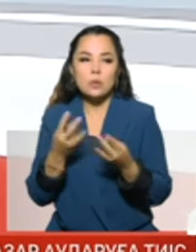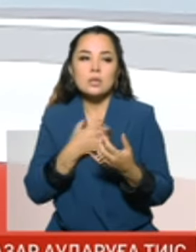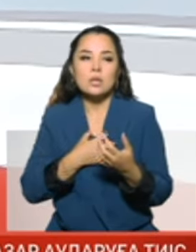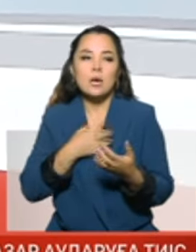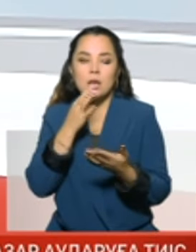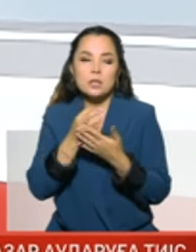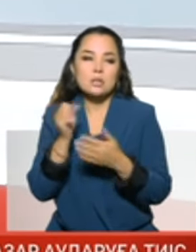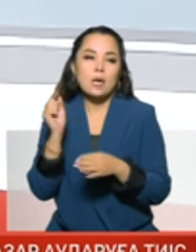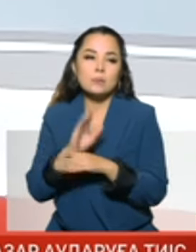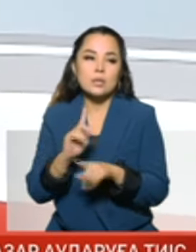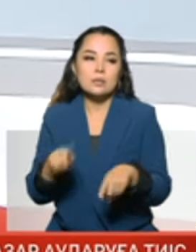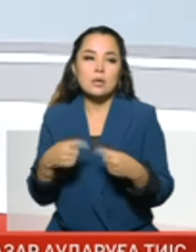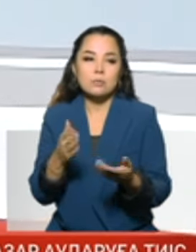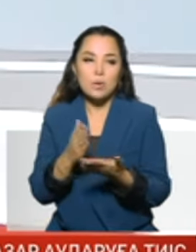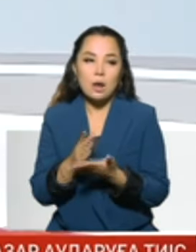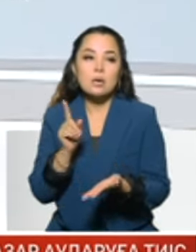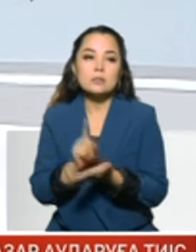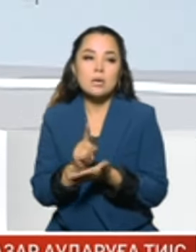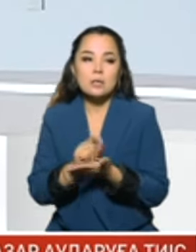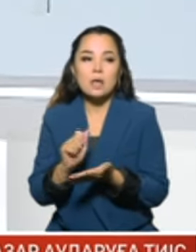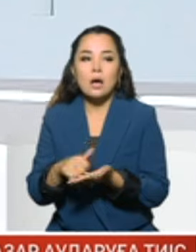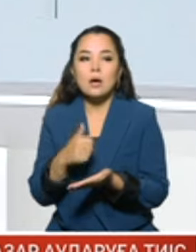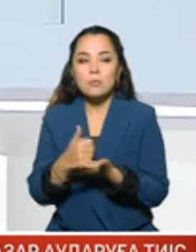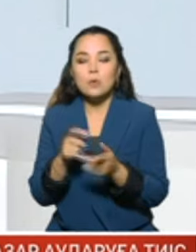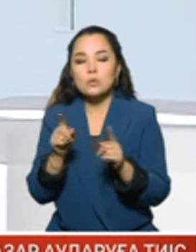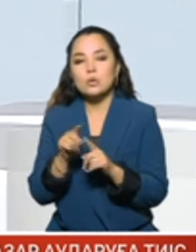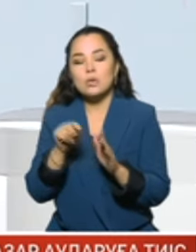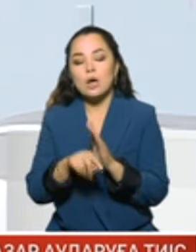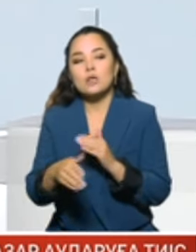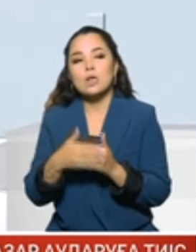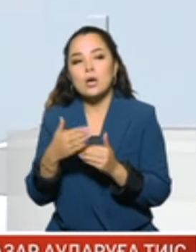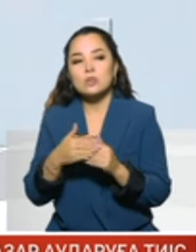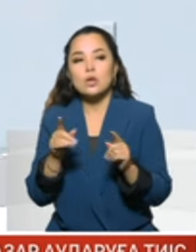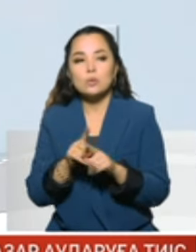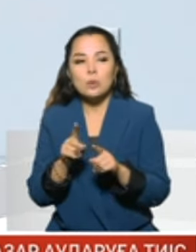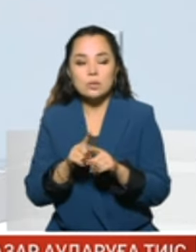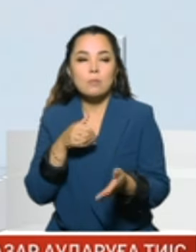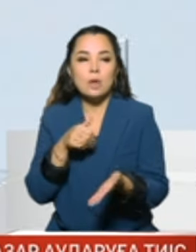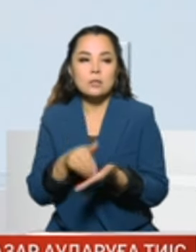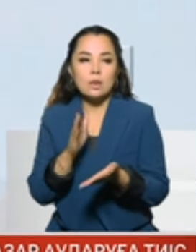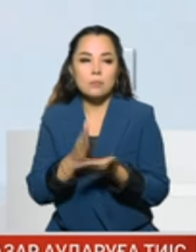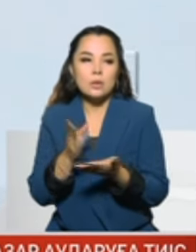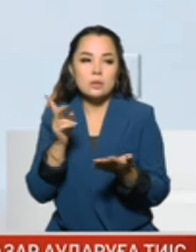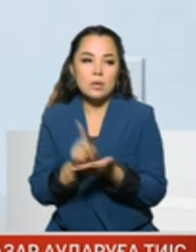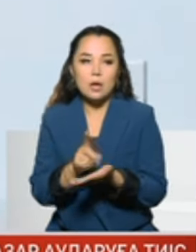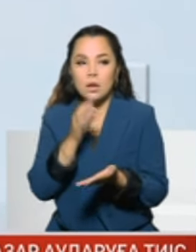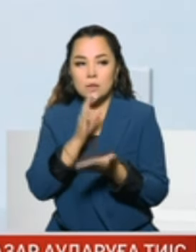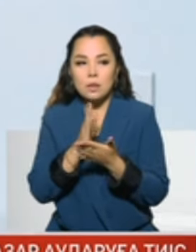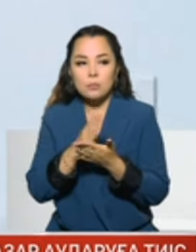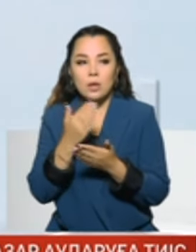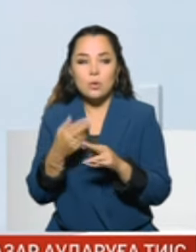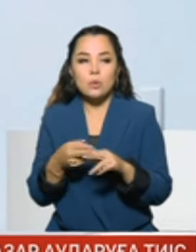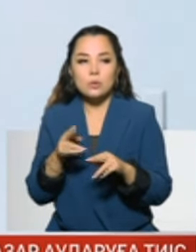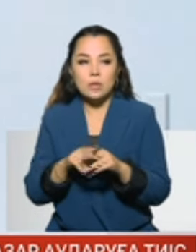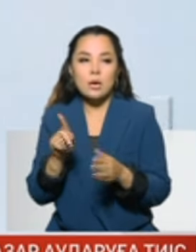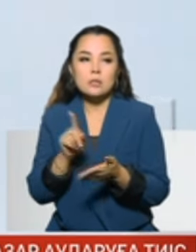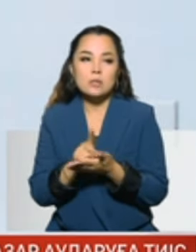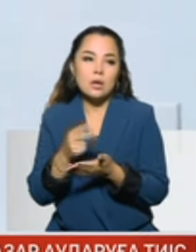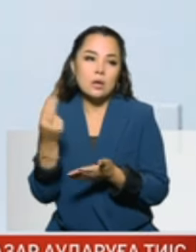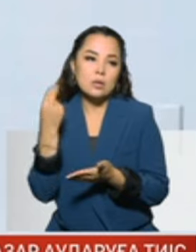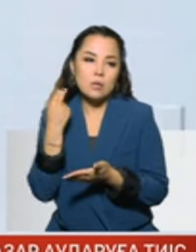қайта тапсырды. Әрі салықтық әкімшілендіру үстінде жазалау тәсілінен де бас тартқан абзал екенін айтты. Тіпті салық